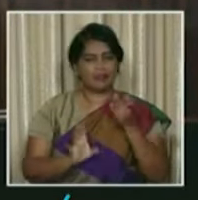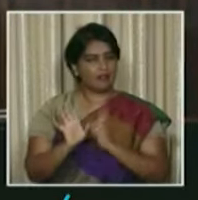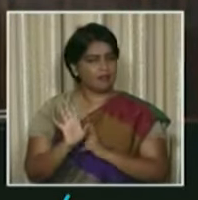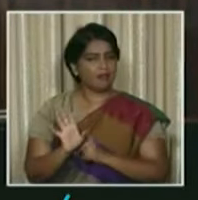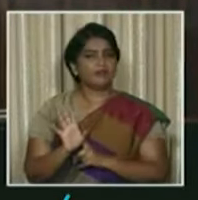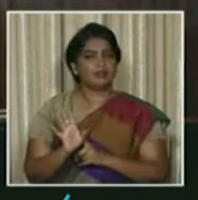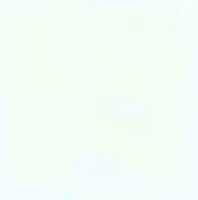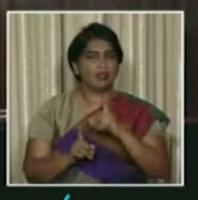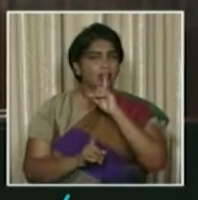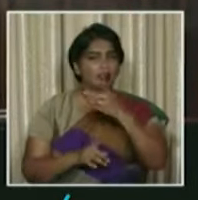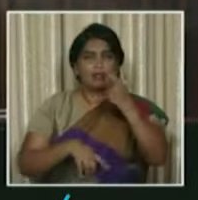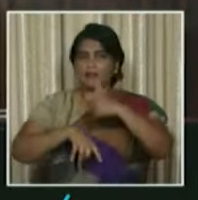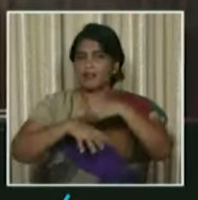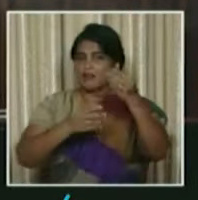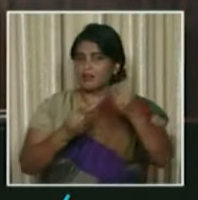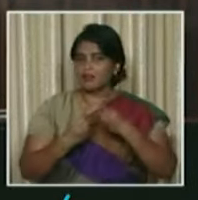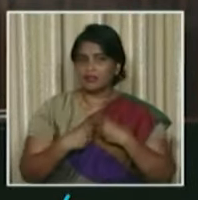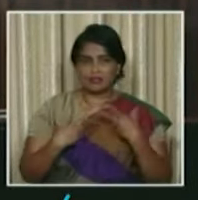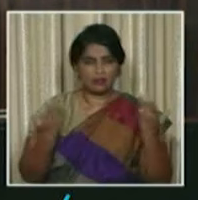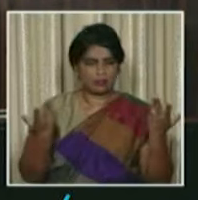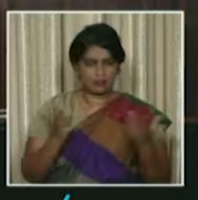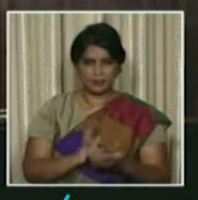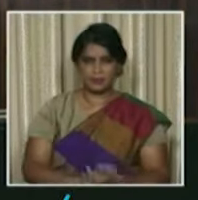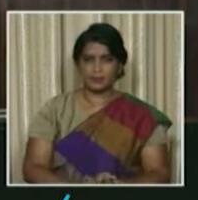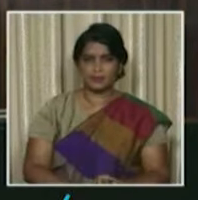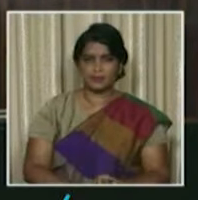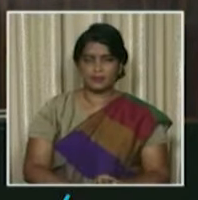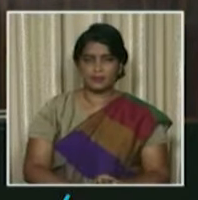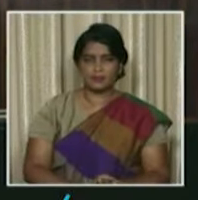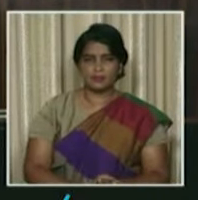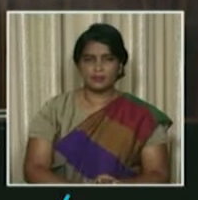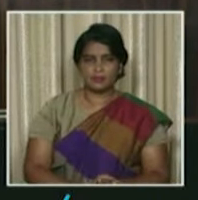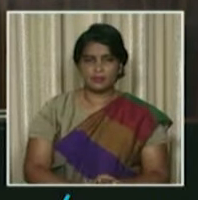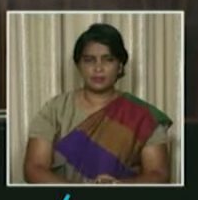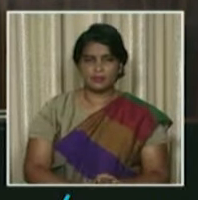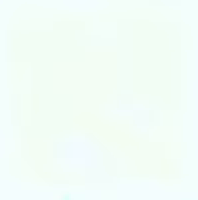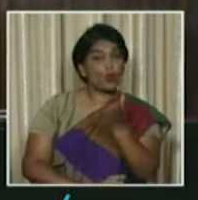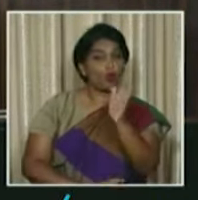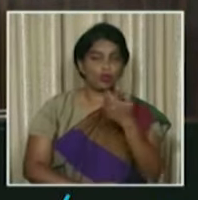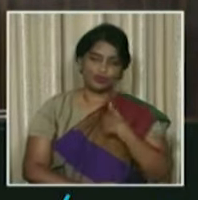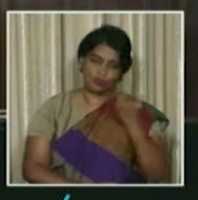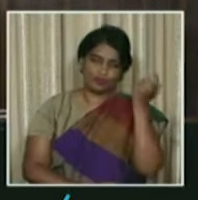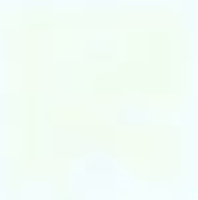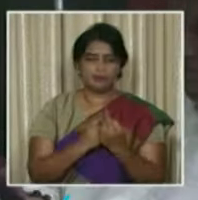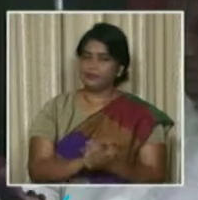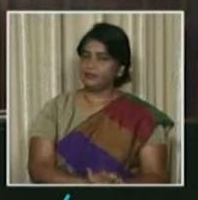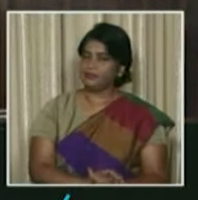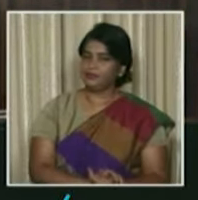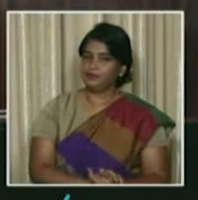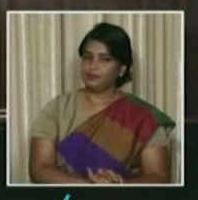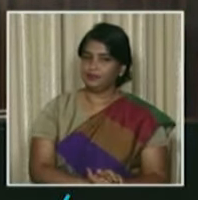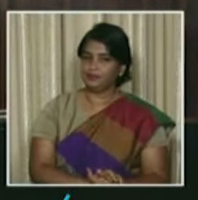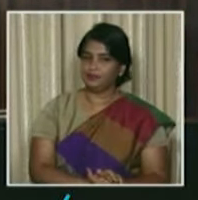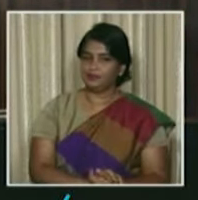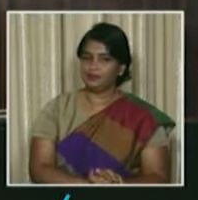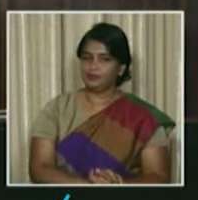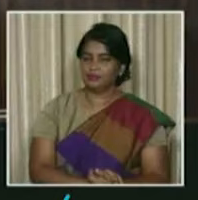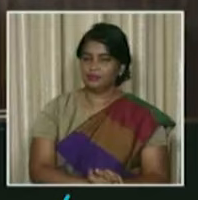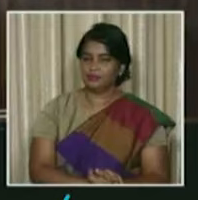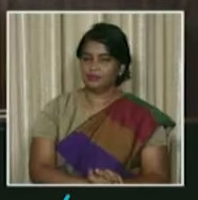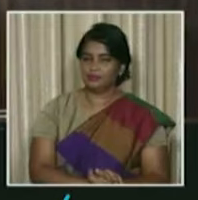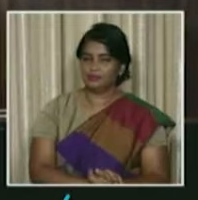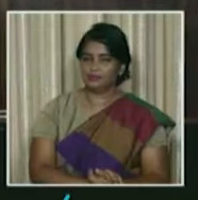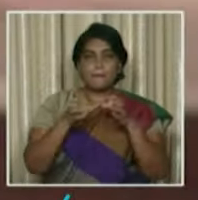මට කතා කරන්න දෙන්නේ නැහැ. ඔබතුමාගේ මට අඹරන්න දෙයක් නැහැ. මට කතා කරන්න දෙන්නේ නැහැ. කවුද කියන්නේ මම දන්නවා. හරි පාර්ලිමේන්තුවේ වරප්‍රසාද